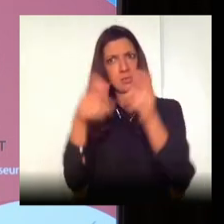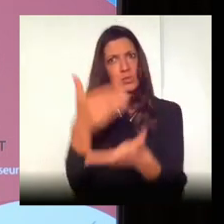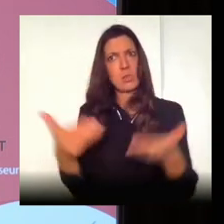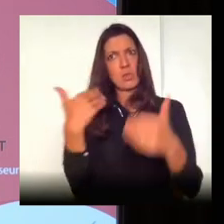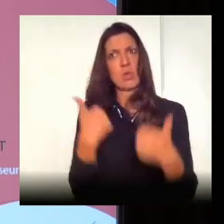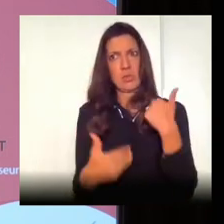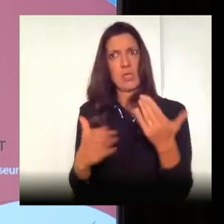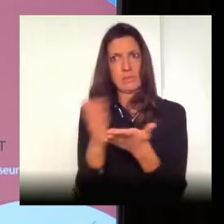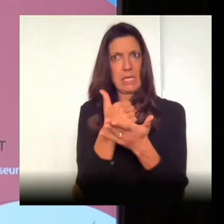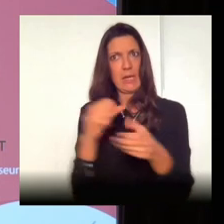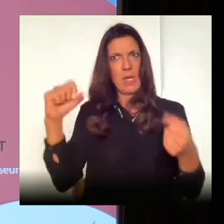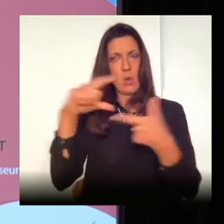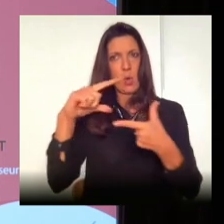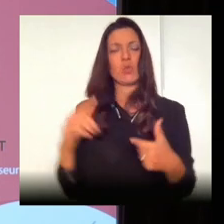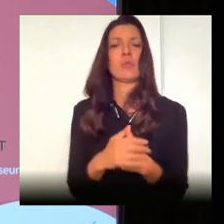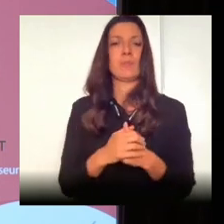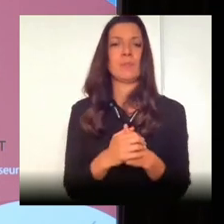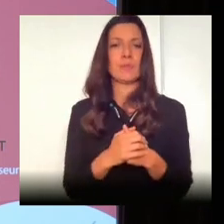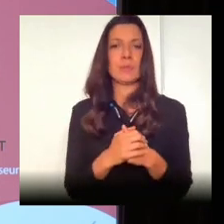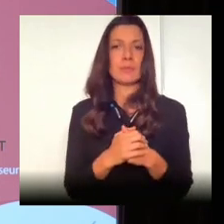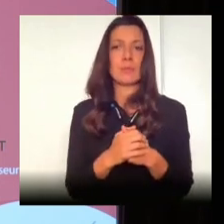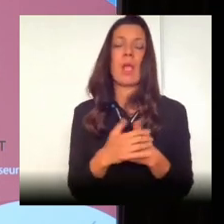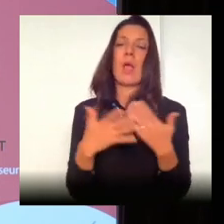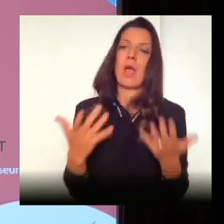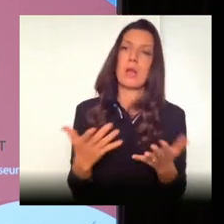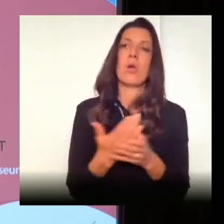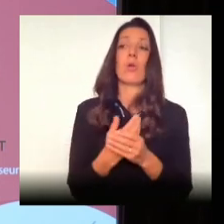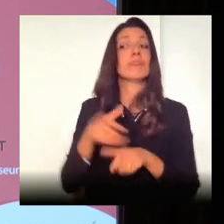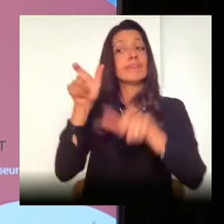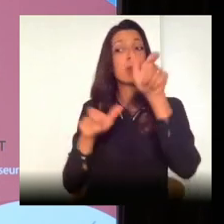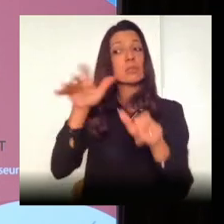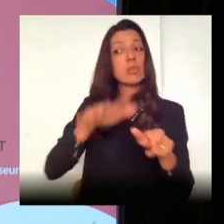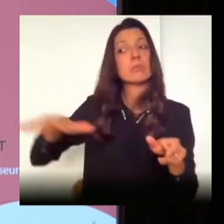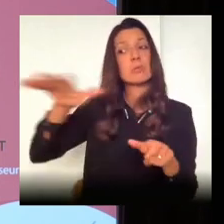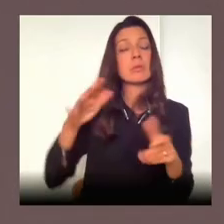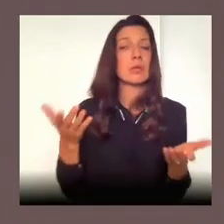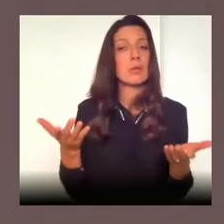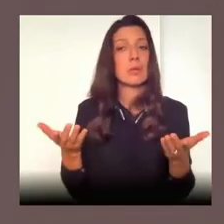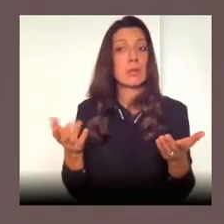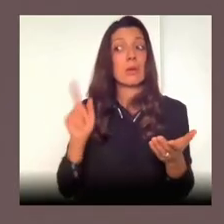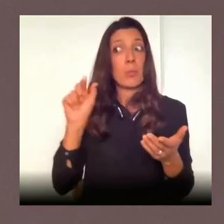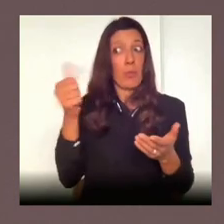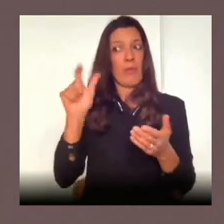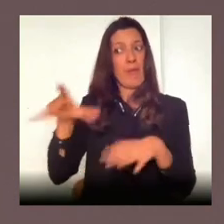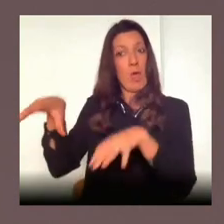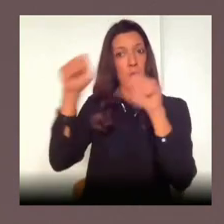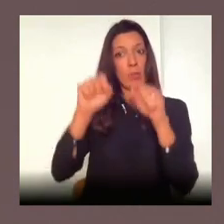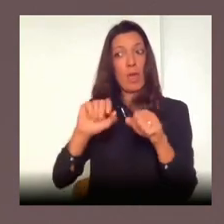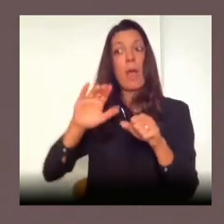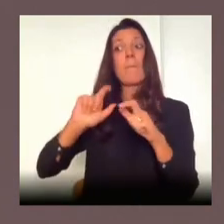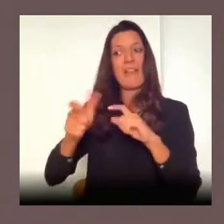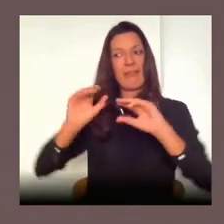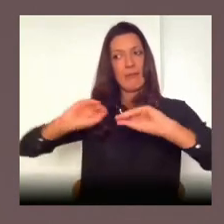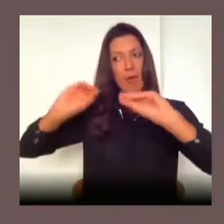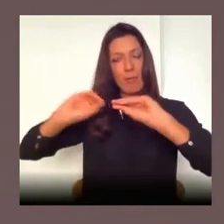qui sont au sein de nos services. Alors, ces personnes-là, et non seulement il faut les recruter, il faut les former, il